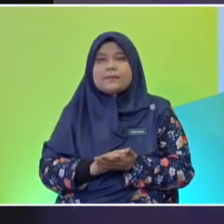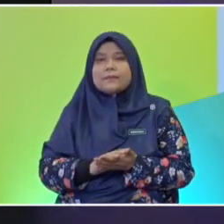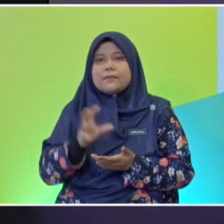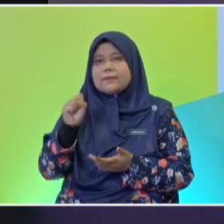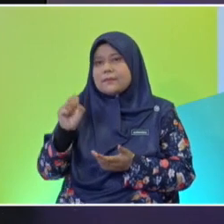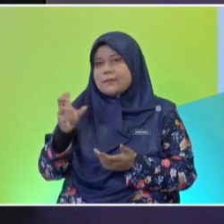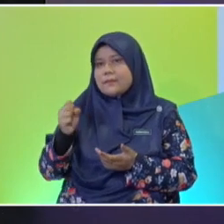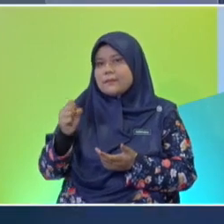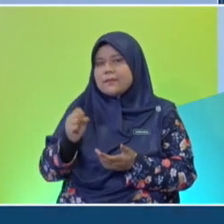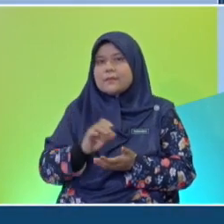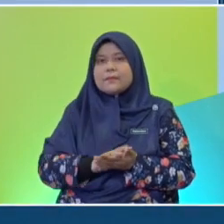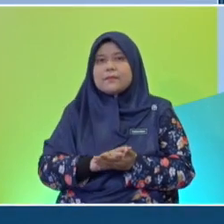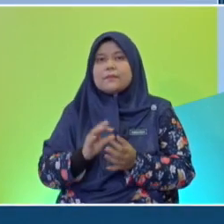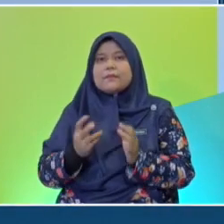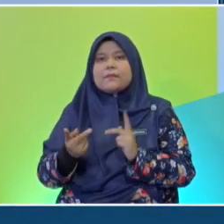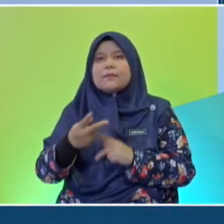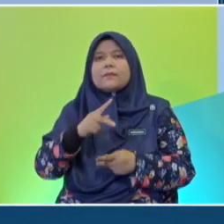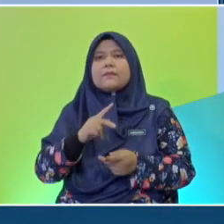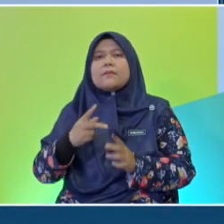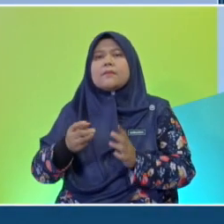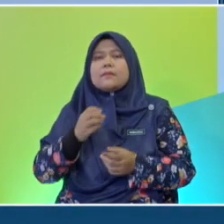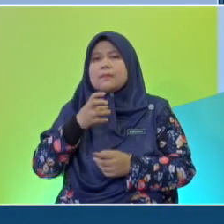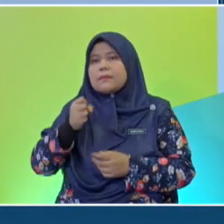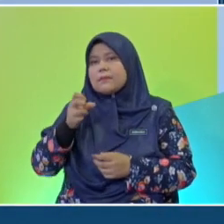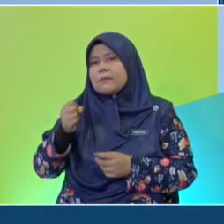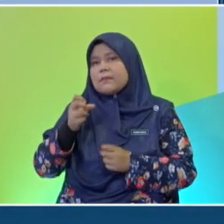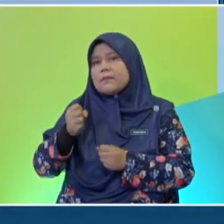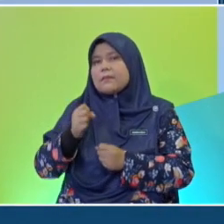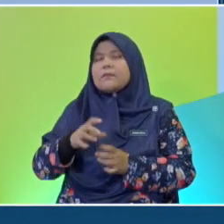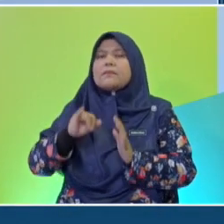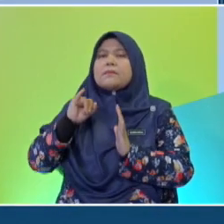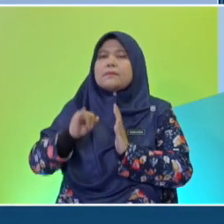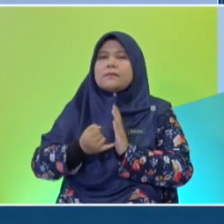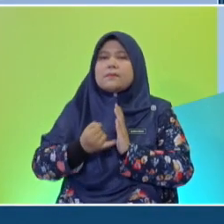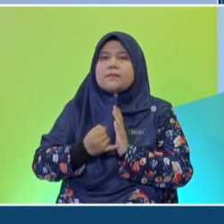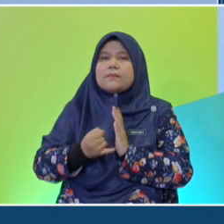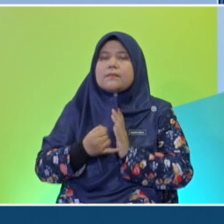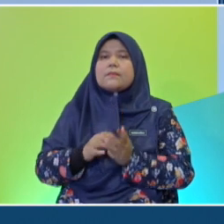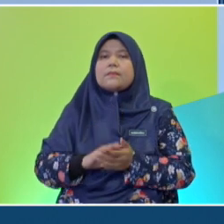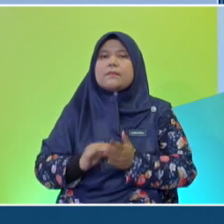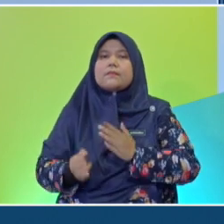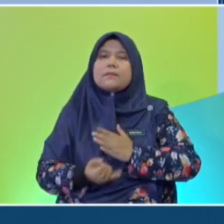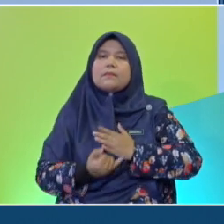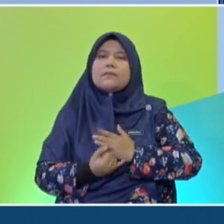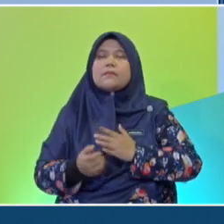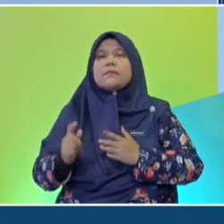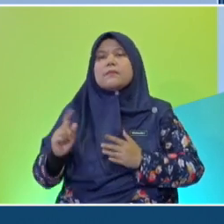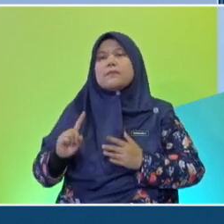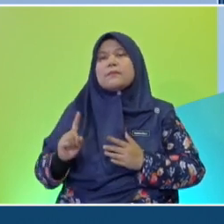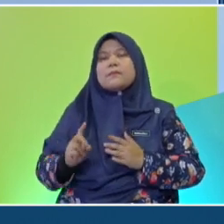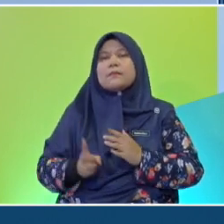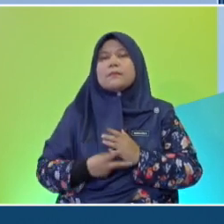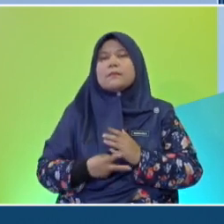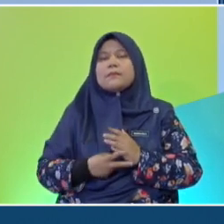susu kotak yang manakah ditawarkan dengan harga yang paling menyimakkan justifikasikan Coba anda kita ada tiga